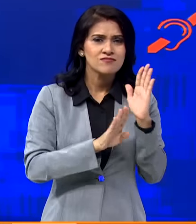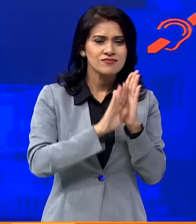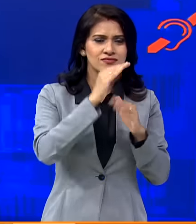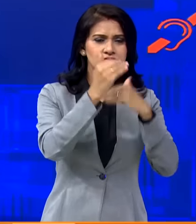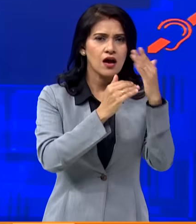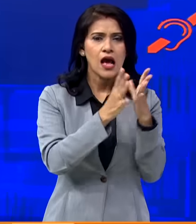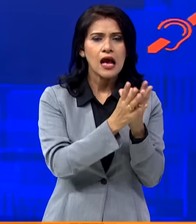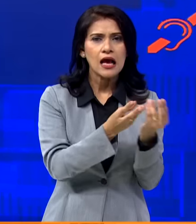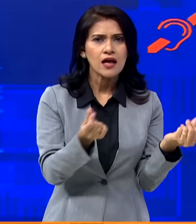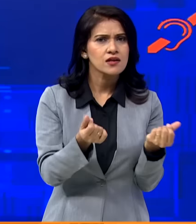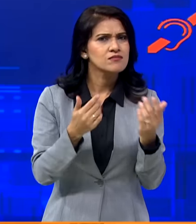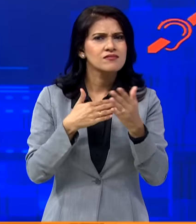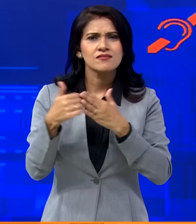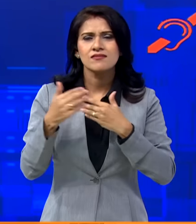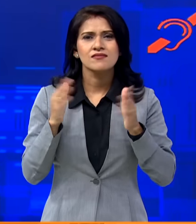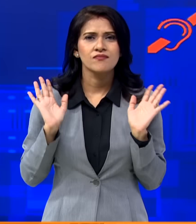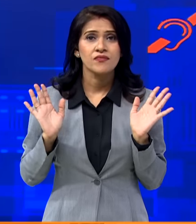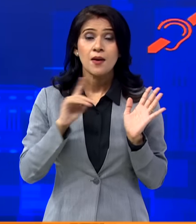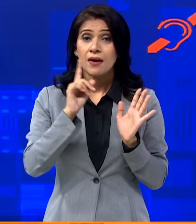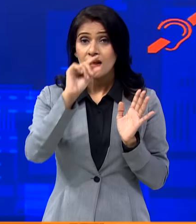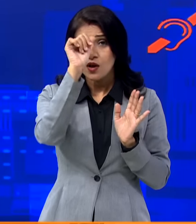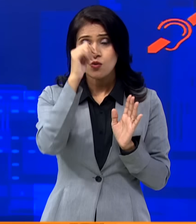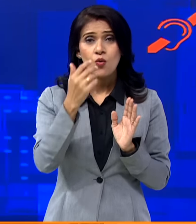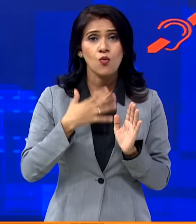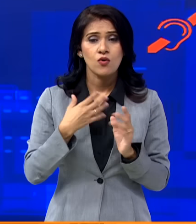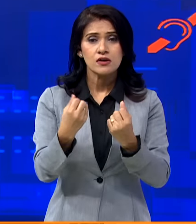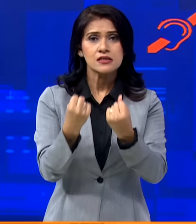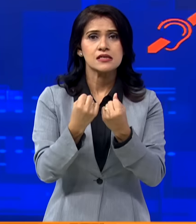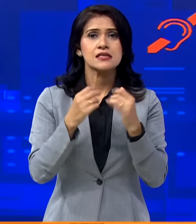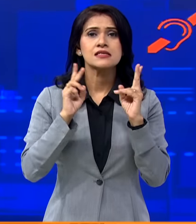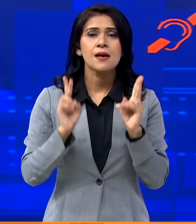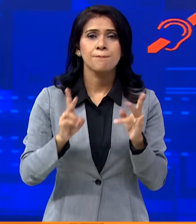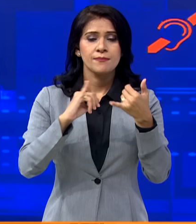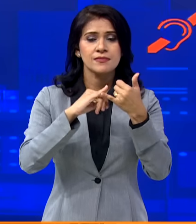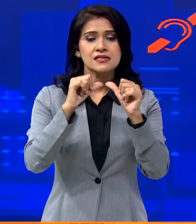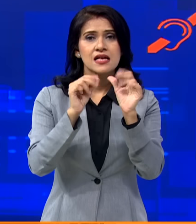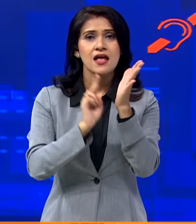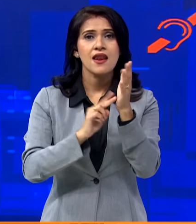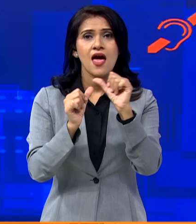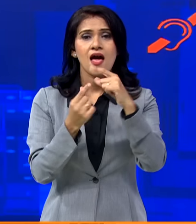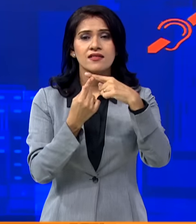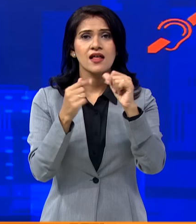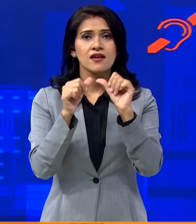मिटेंग लेकिन सनातन खड़ा रहना चाहिए यह राष्ट्र खड़ा रहना